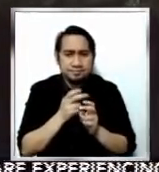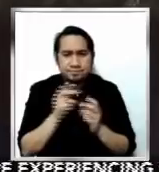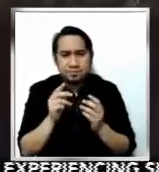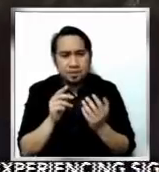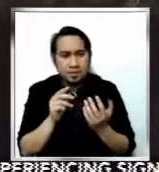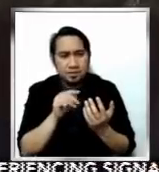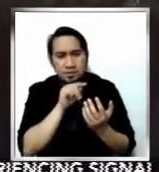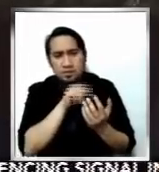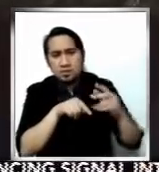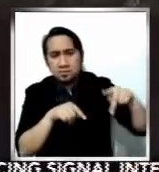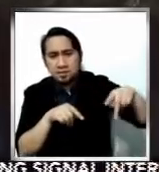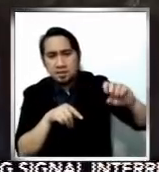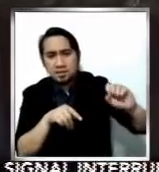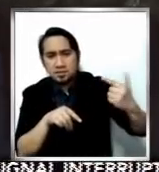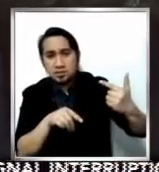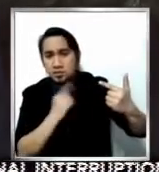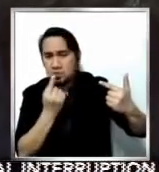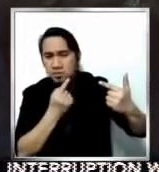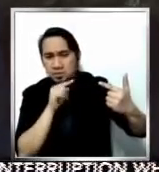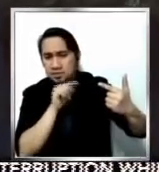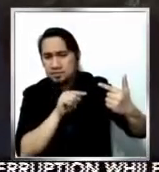incident. Kung